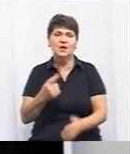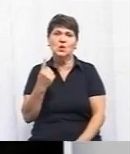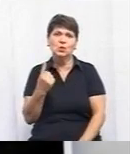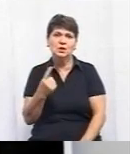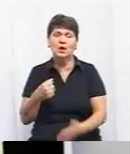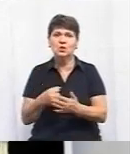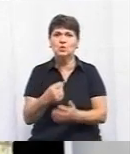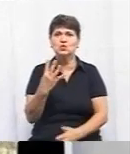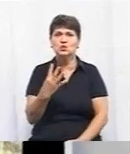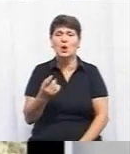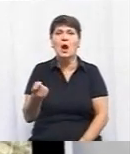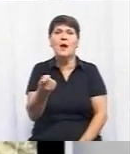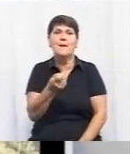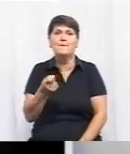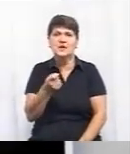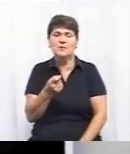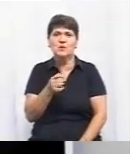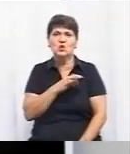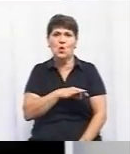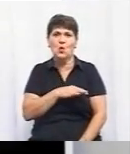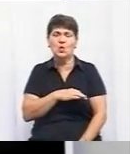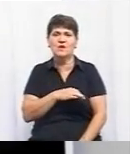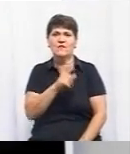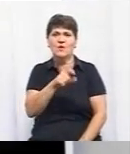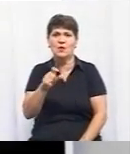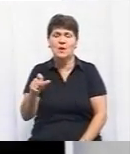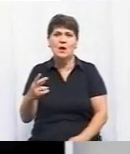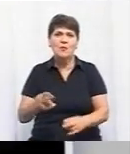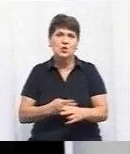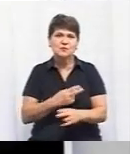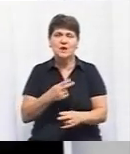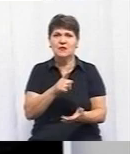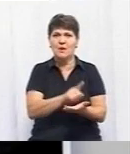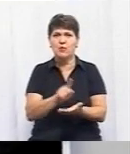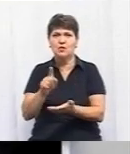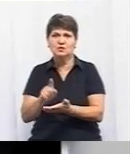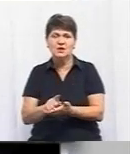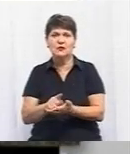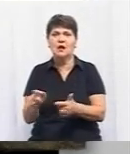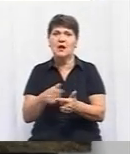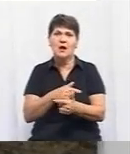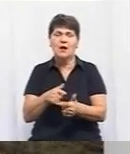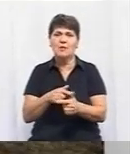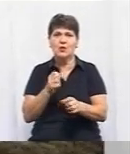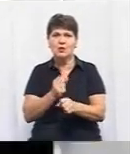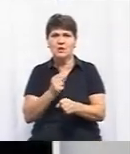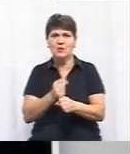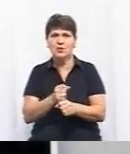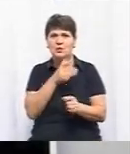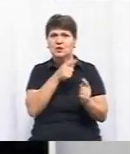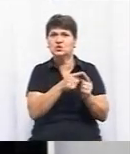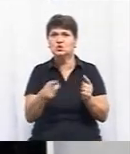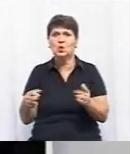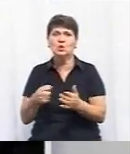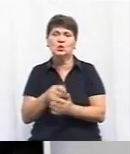неоподаткованих мінімумів доходів громадян або позбавленням права обіймати певні посади чи займатися певною діяльністю на строк до